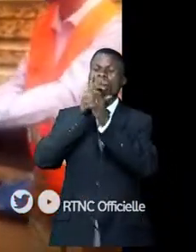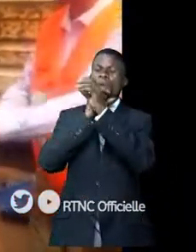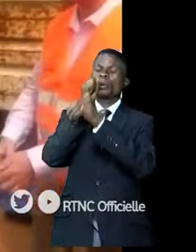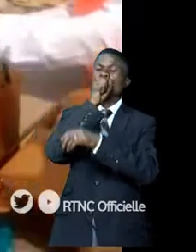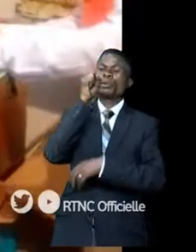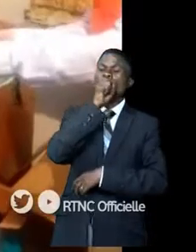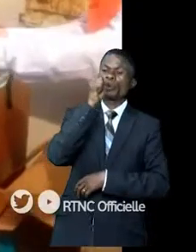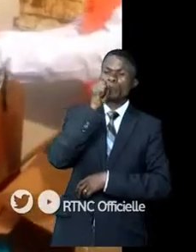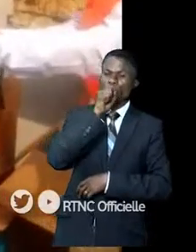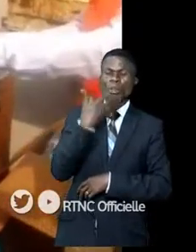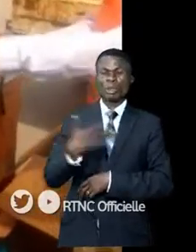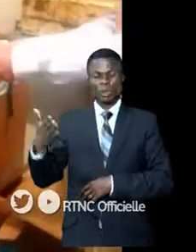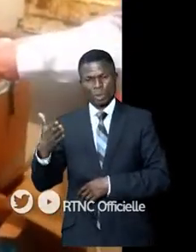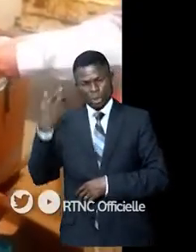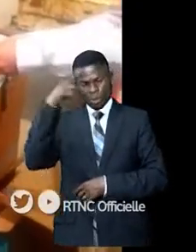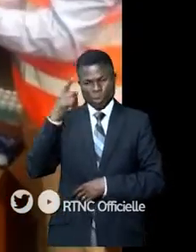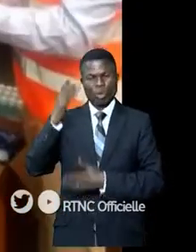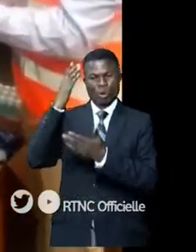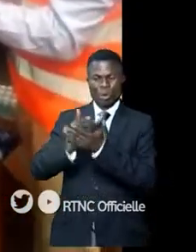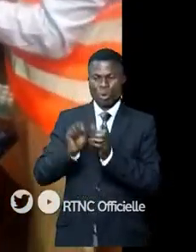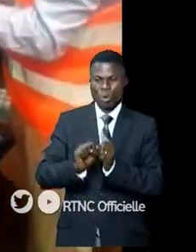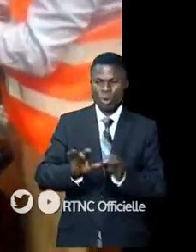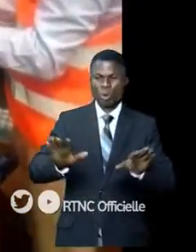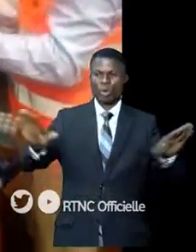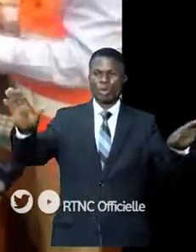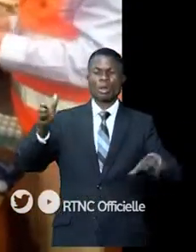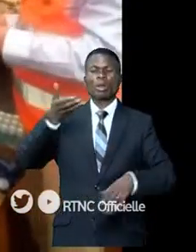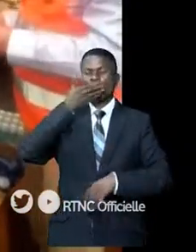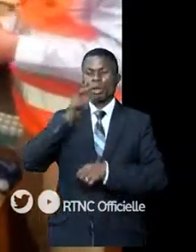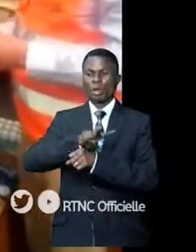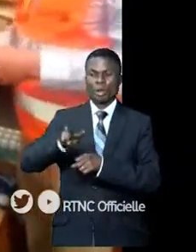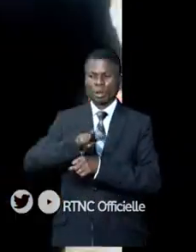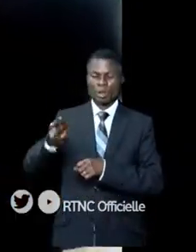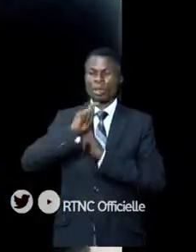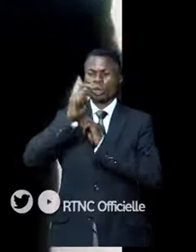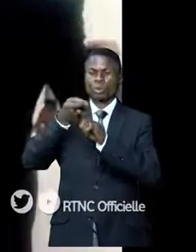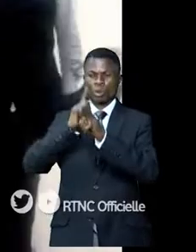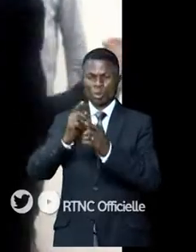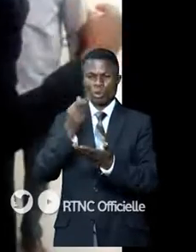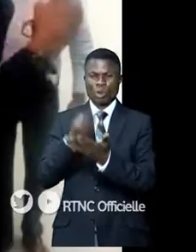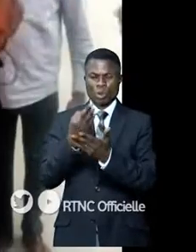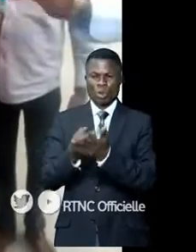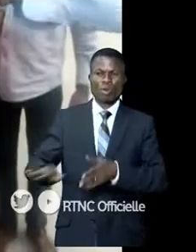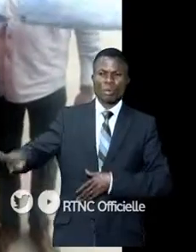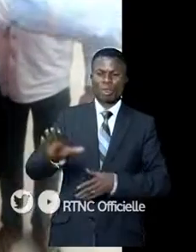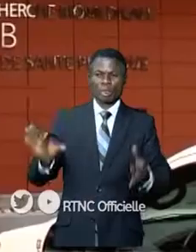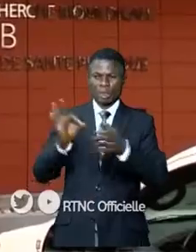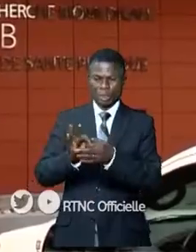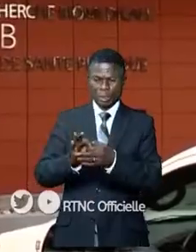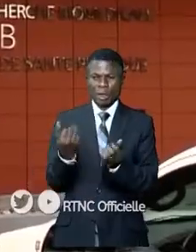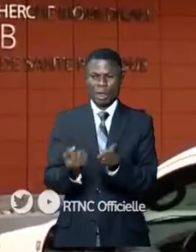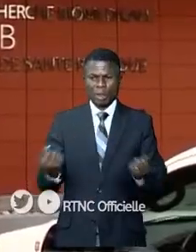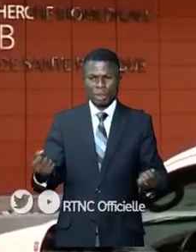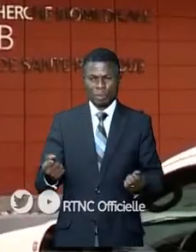autres matériels pour lutter contre la propagation du coronavirus. Dons du Fonds des Nations Unies pour l'enfance UNICEF